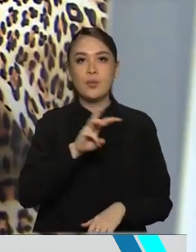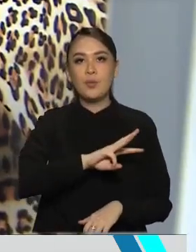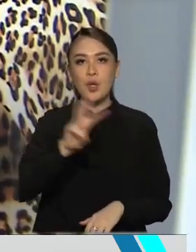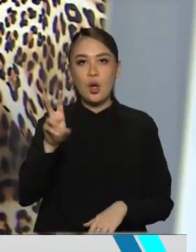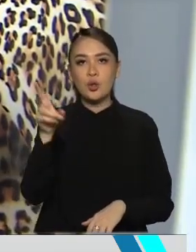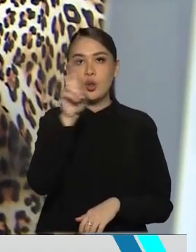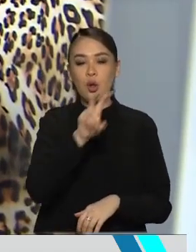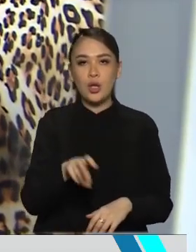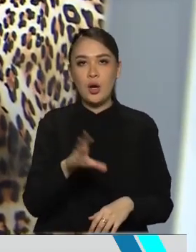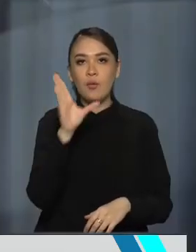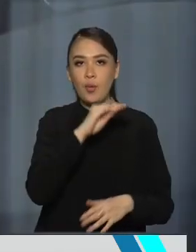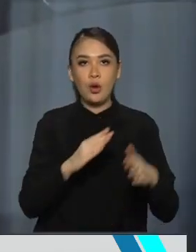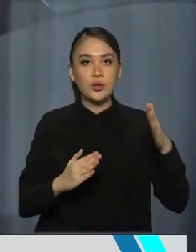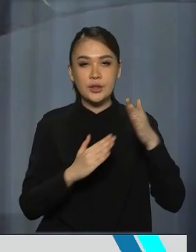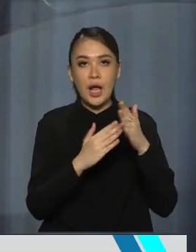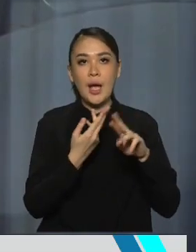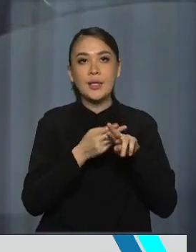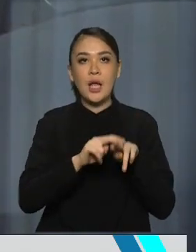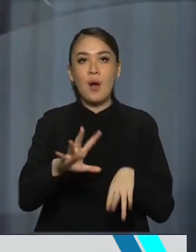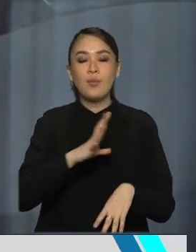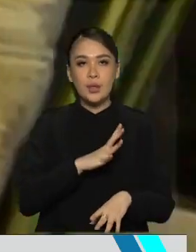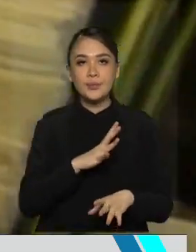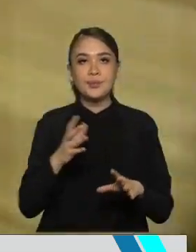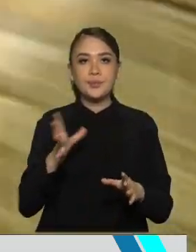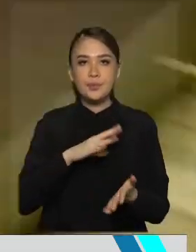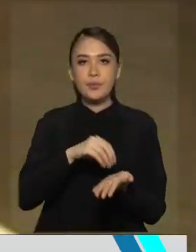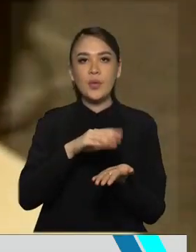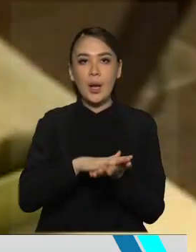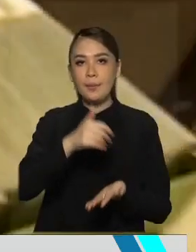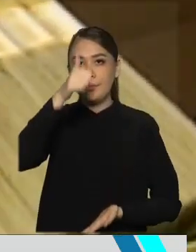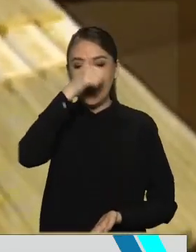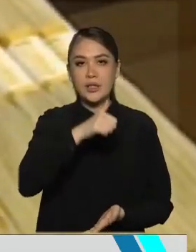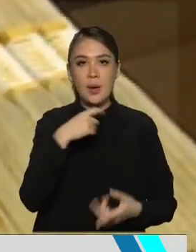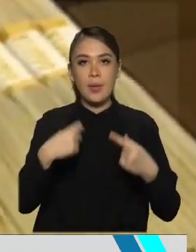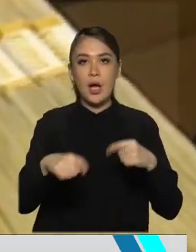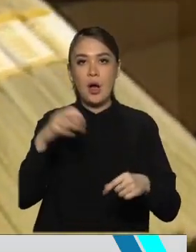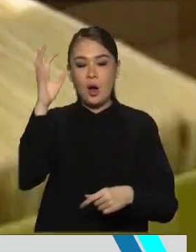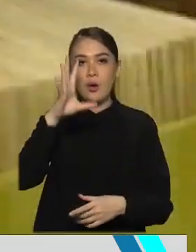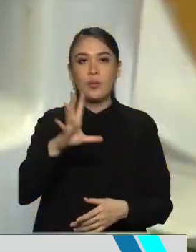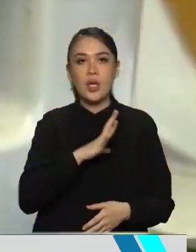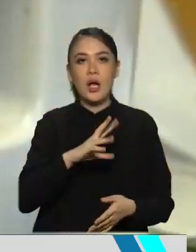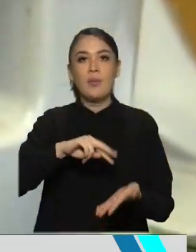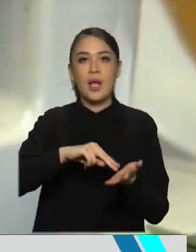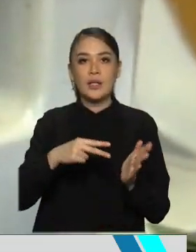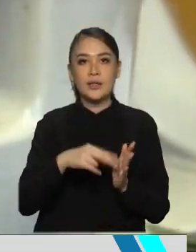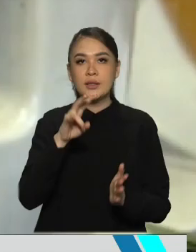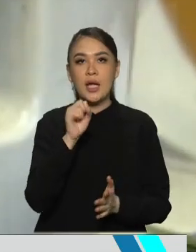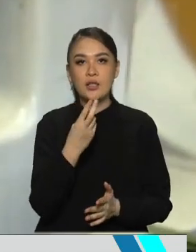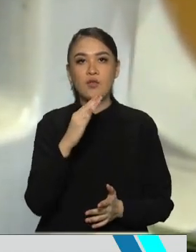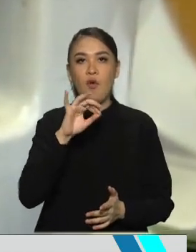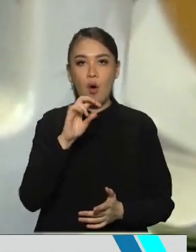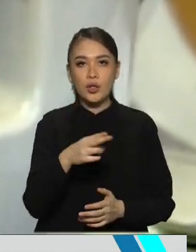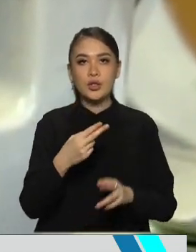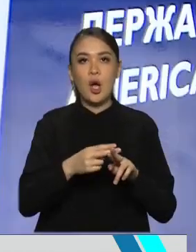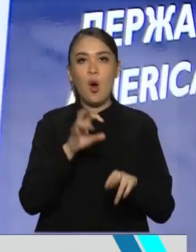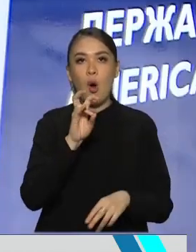миллионов. Регулятор по предварительным прогнозам в текущем месяце планирует продажу валютных резервов Национального фонда в размере